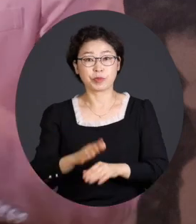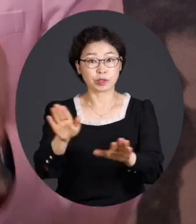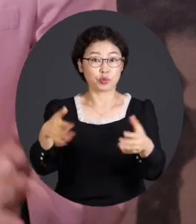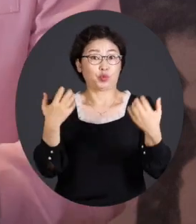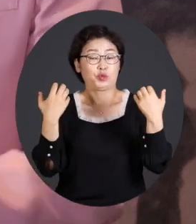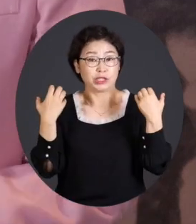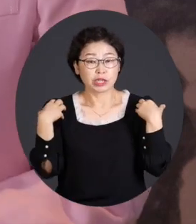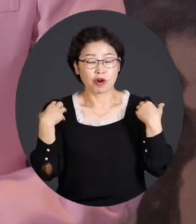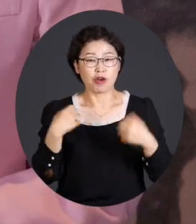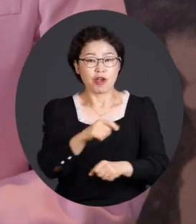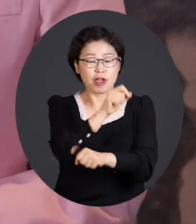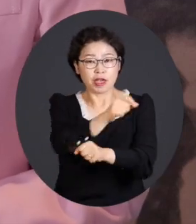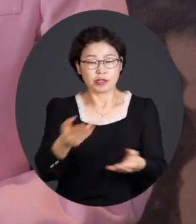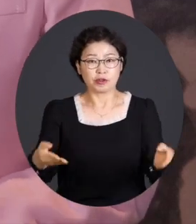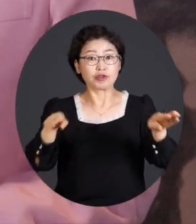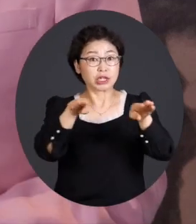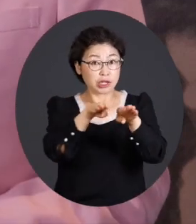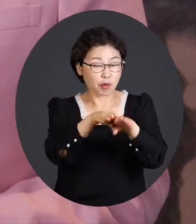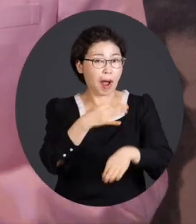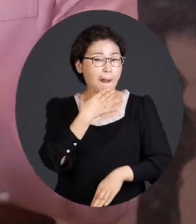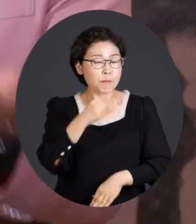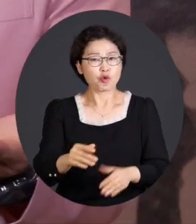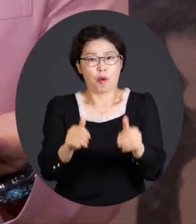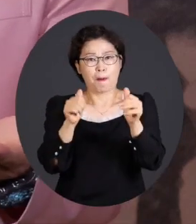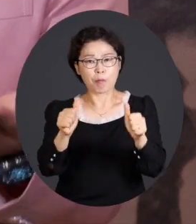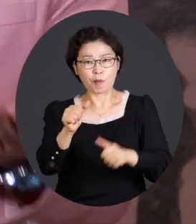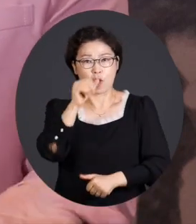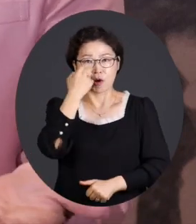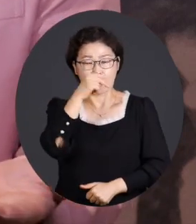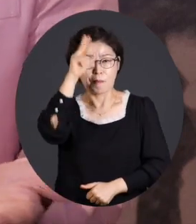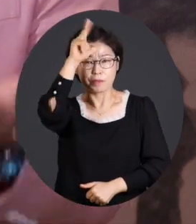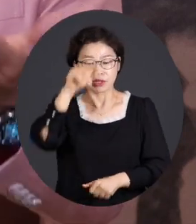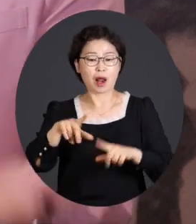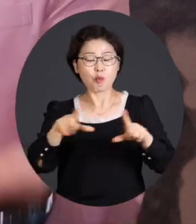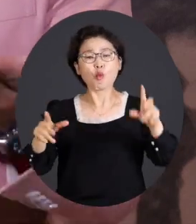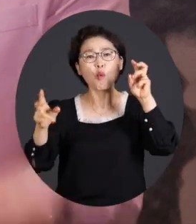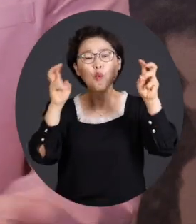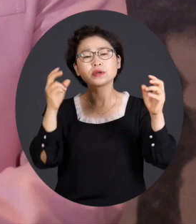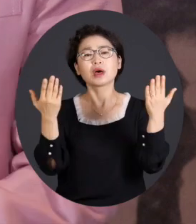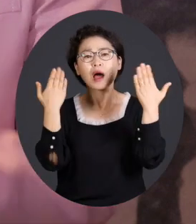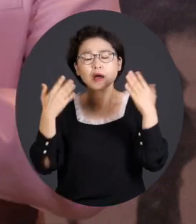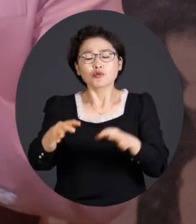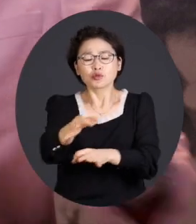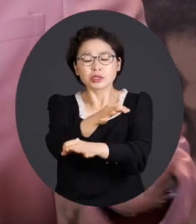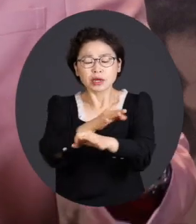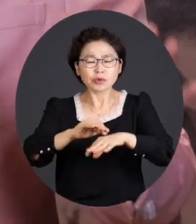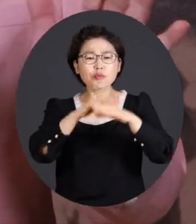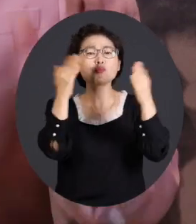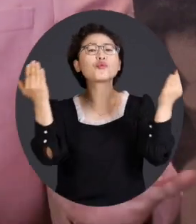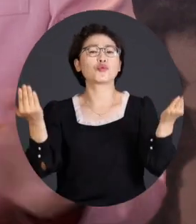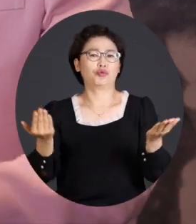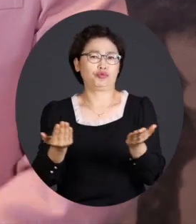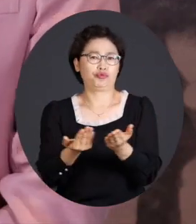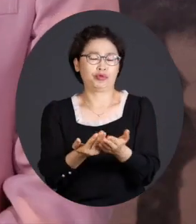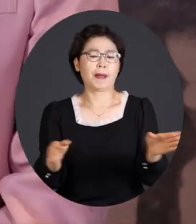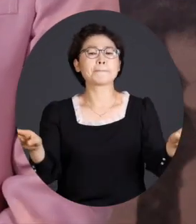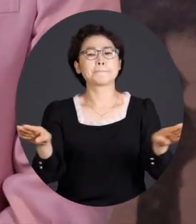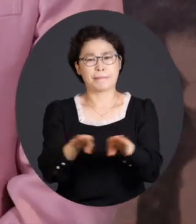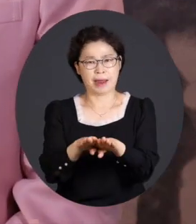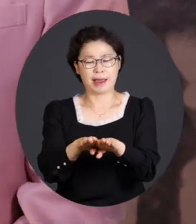등 이 행정기관들은 물론이고요. 법원, 검찰, 일반 회사, 학교, 상점까지 모두 문을